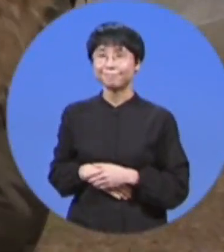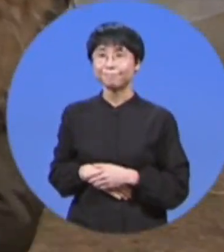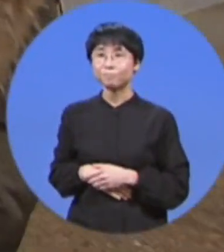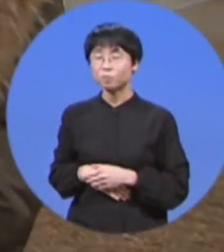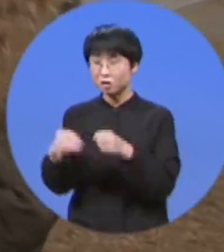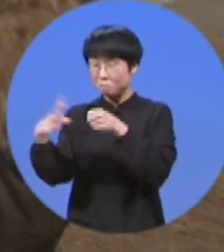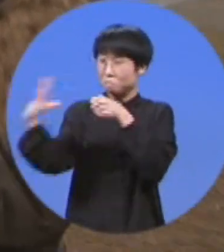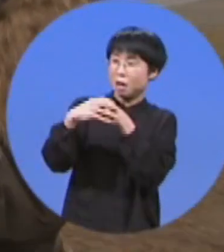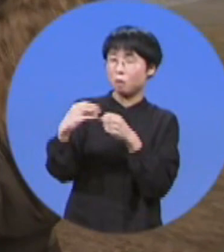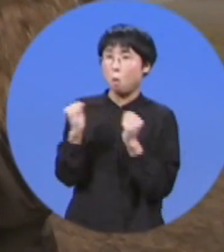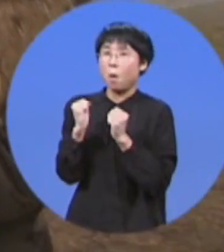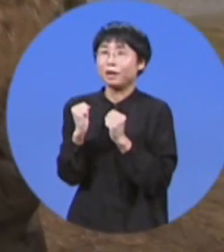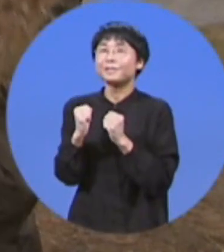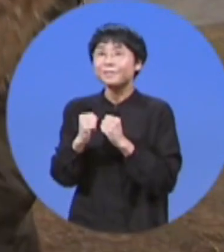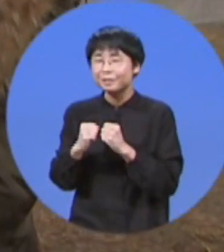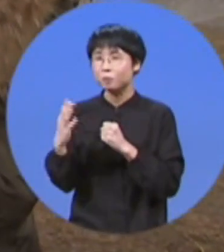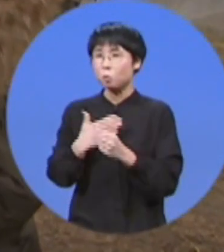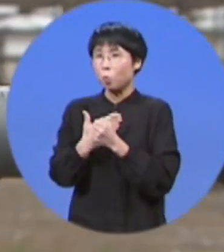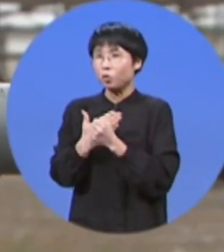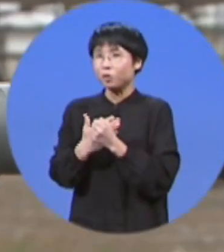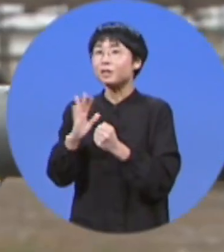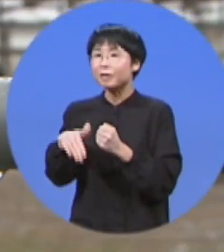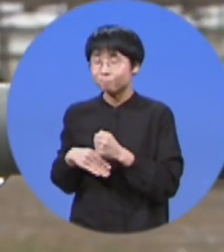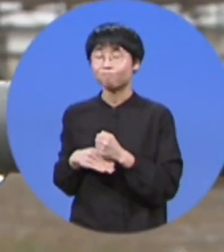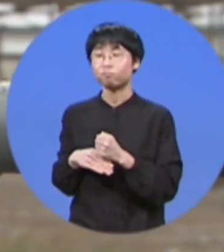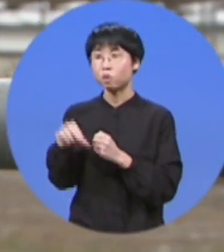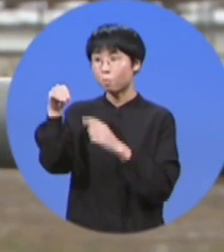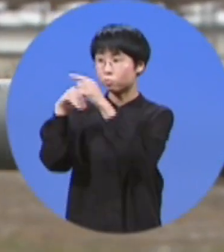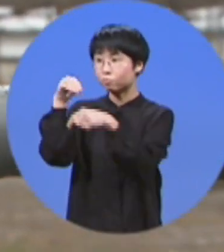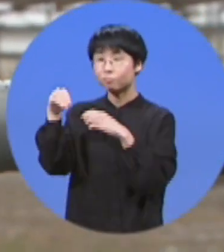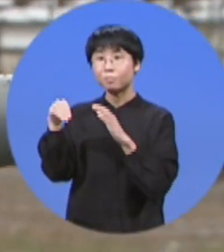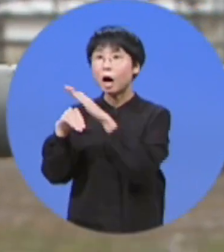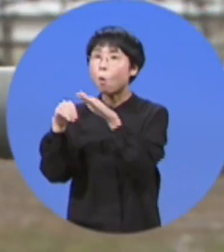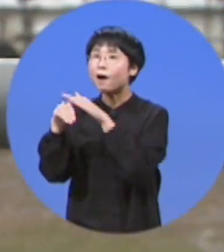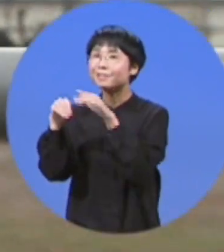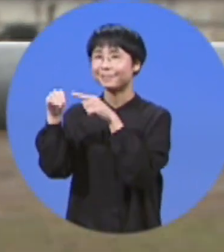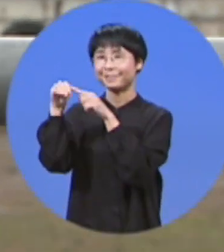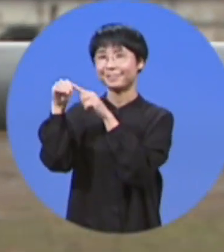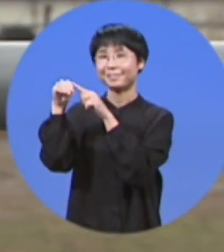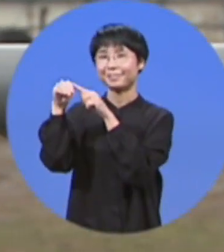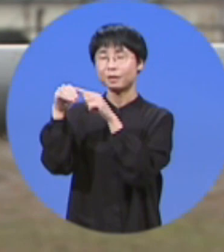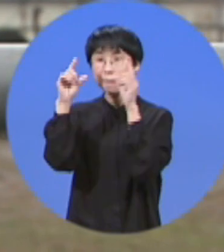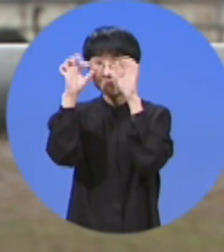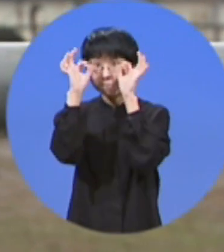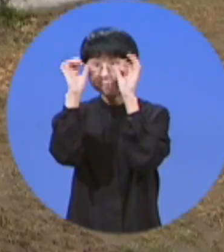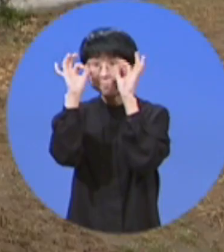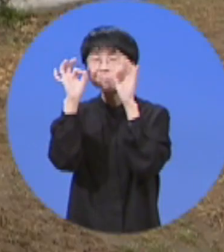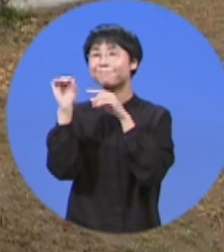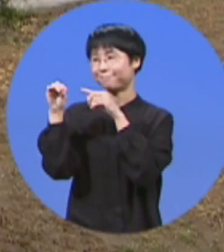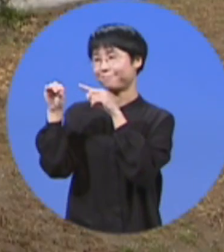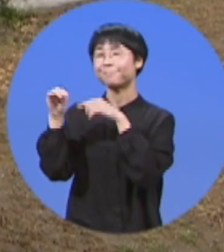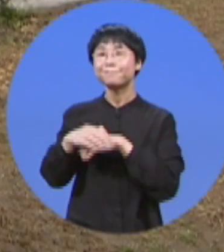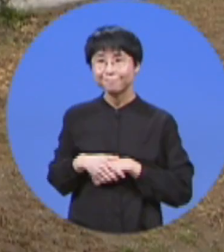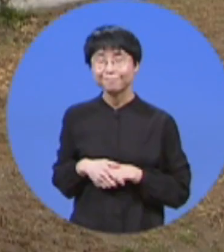手食べられそうでちょっとドキドキしましたけど、でも顔が可愛いですよ。目はキルキル。